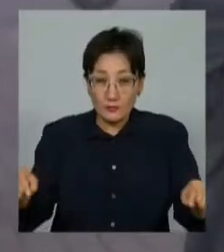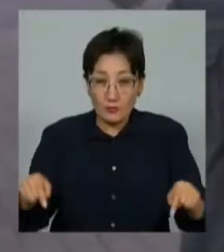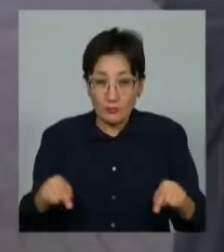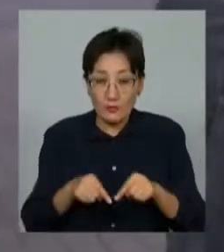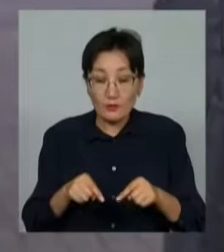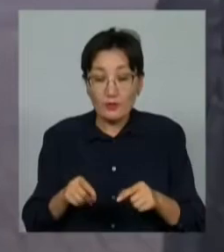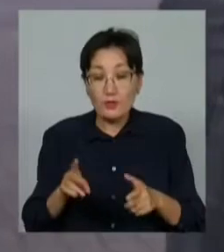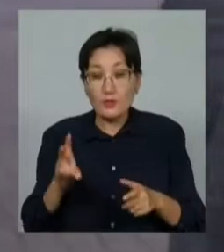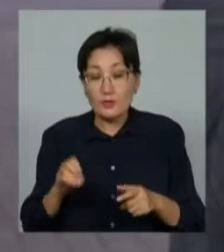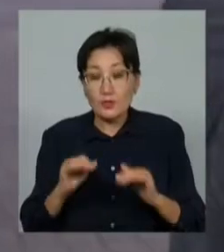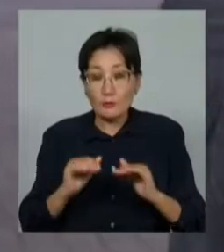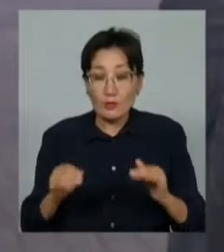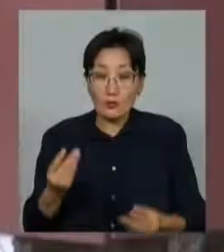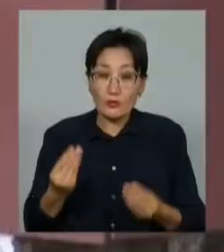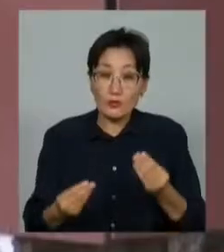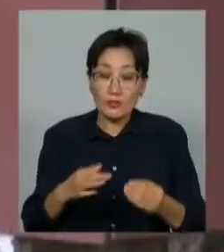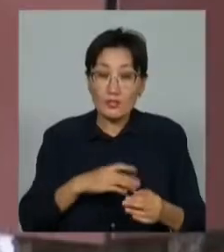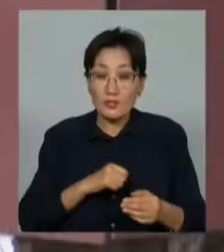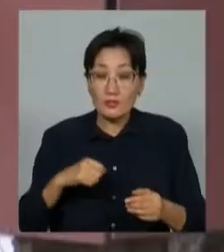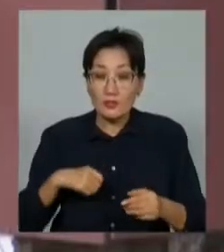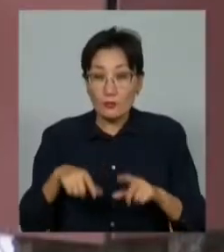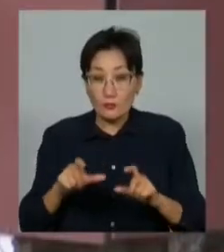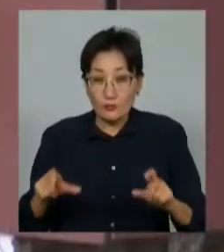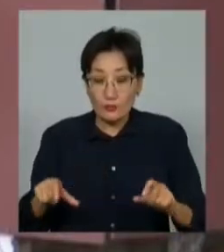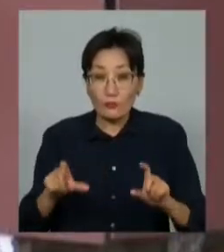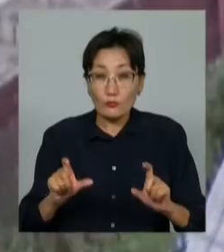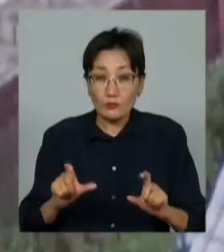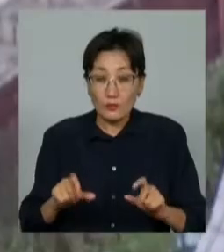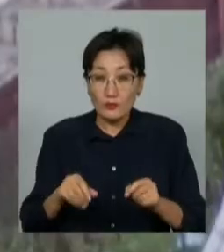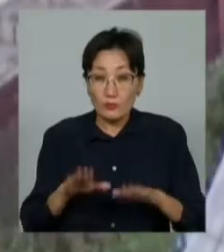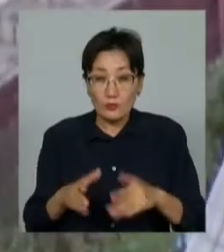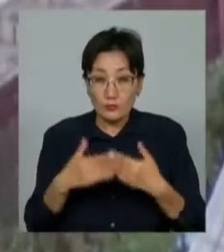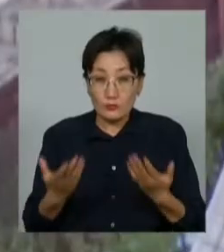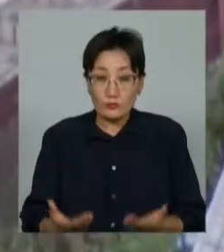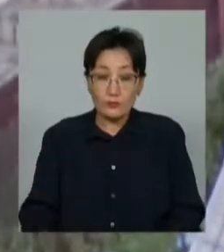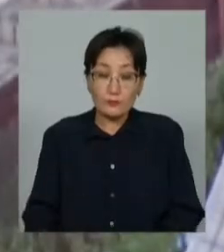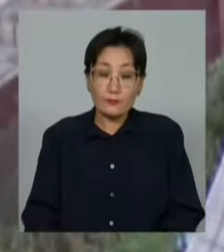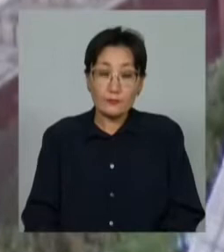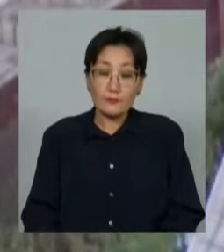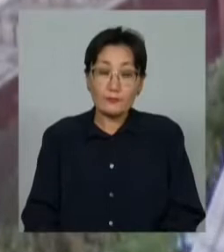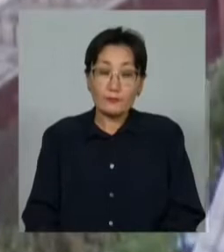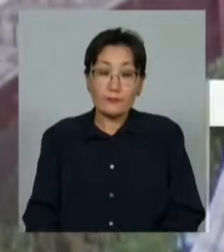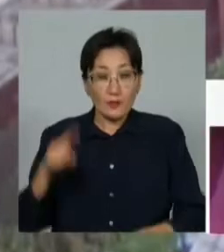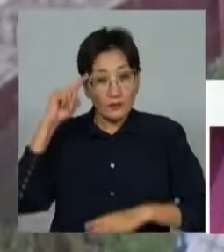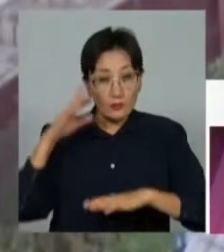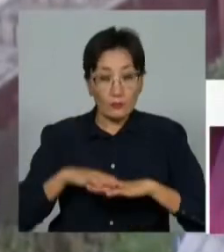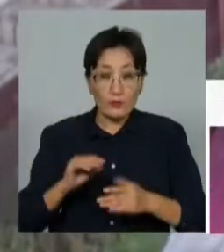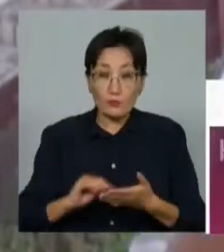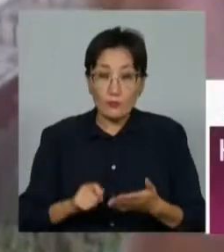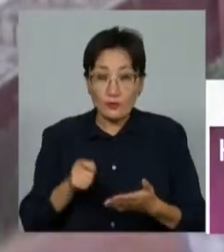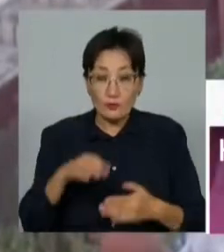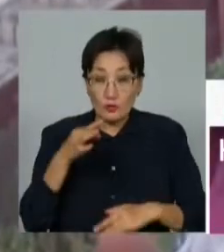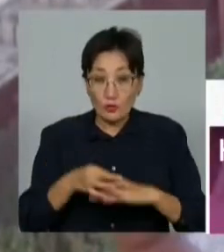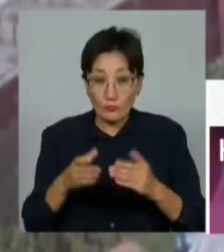жоқ, не біз отыратын жер жоқ. Ойлағамыз, мүлде сквер болады деп кішкене. Написали письмо в акимат. Әкімдікке арыз жаздық,